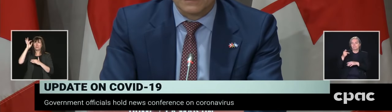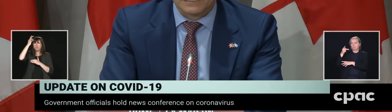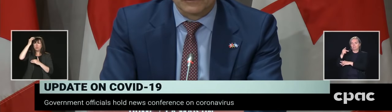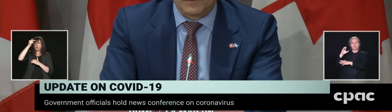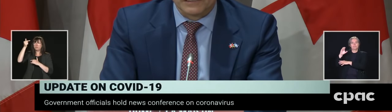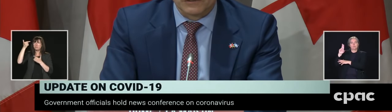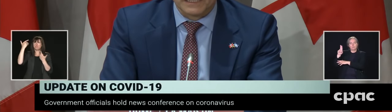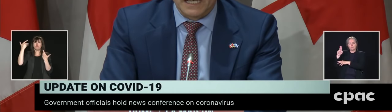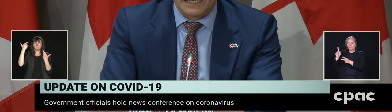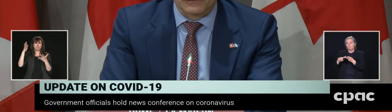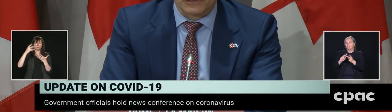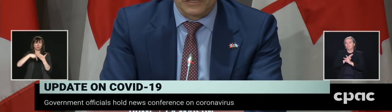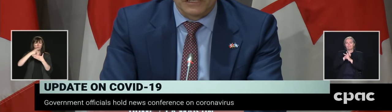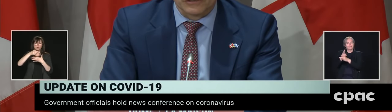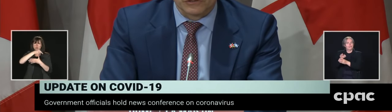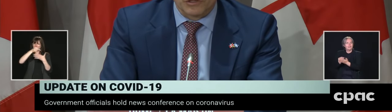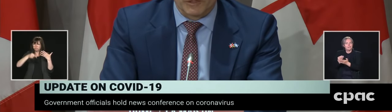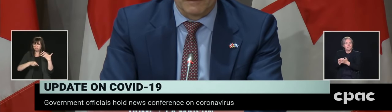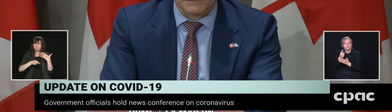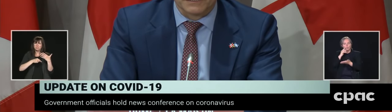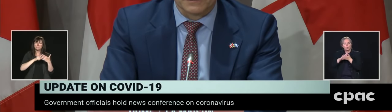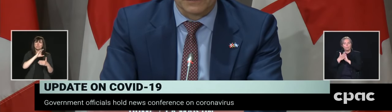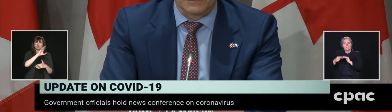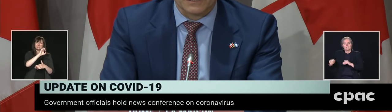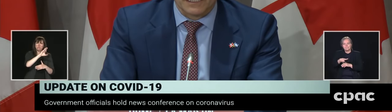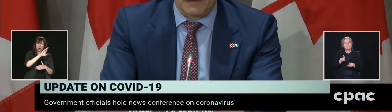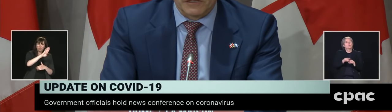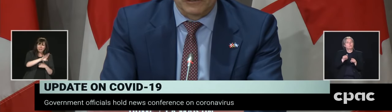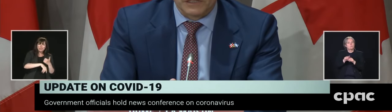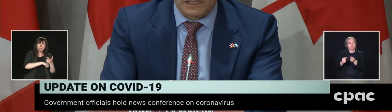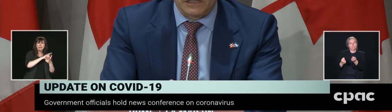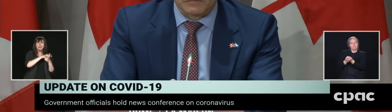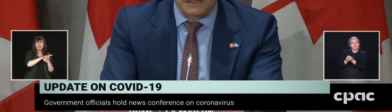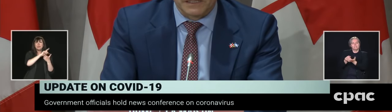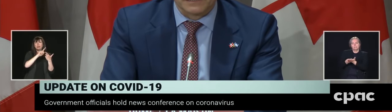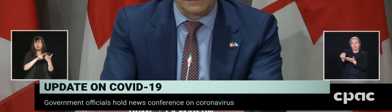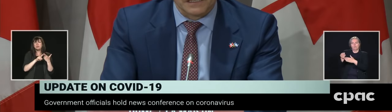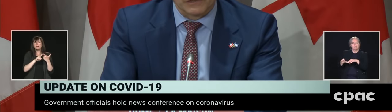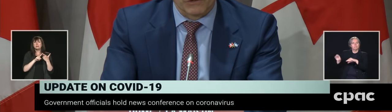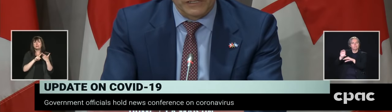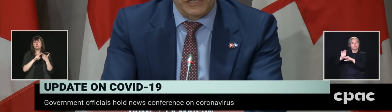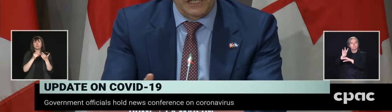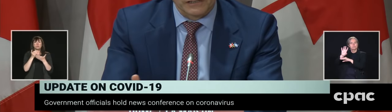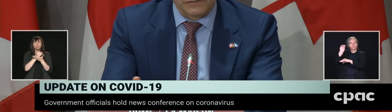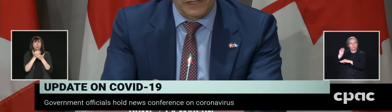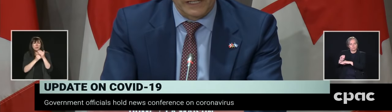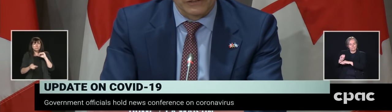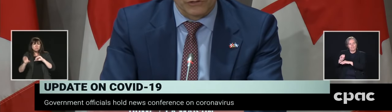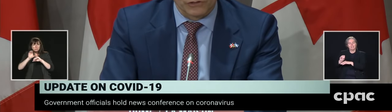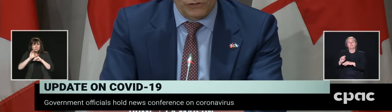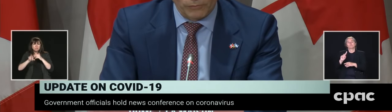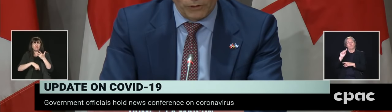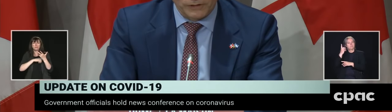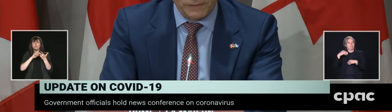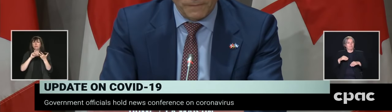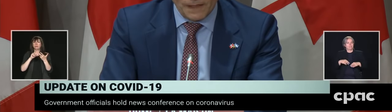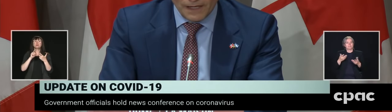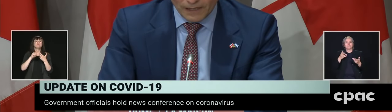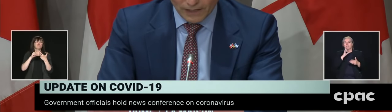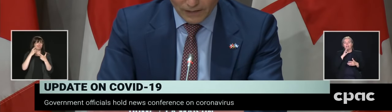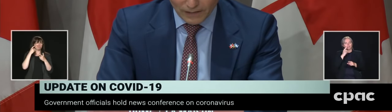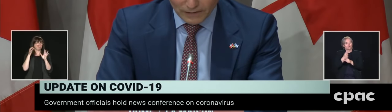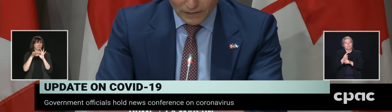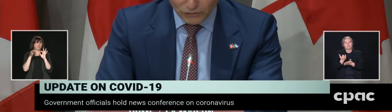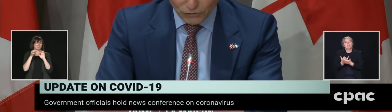aussi la subvention salariale d'urgence que le premier ministre a mentionné encore ce matin et dont l'échéance va être reportée.